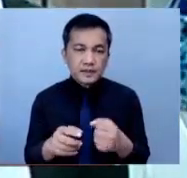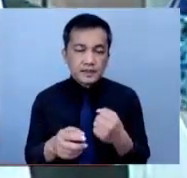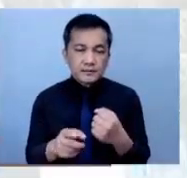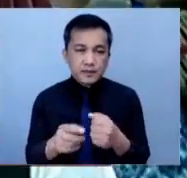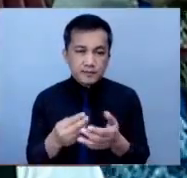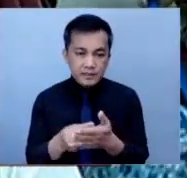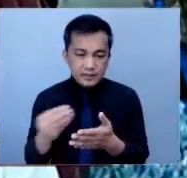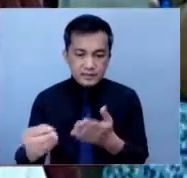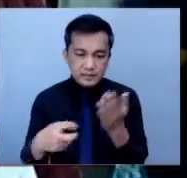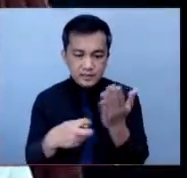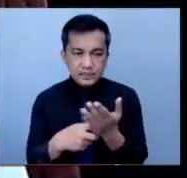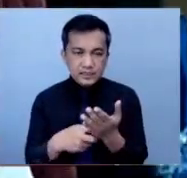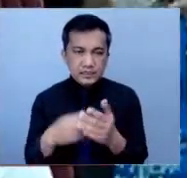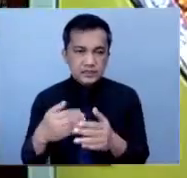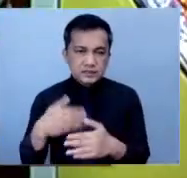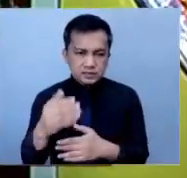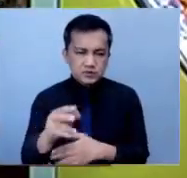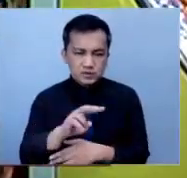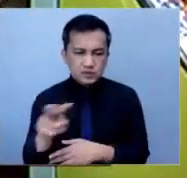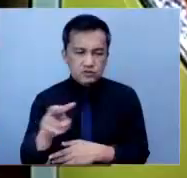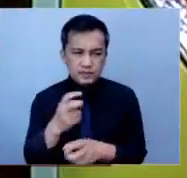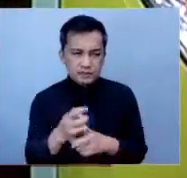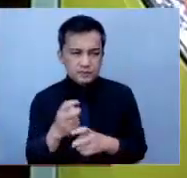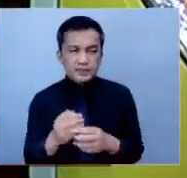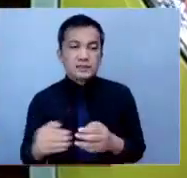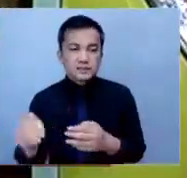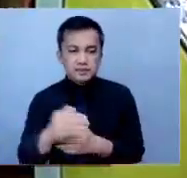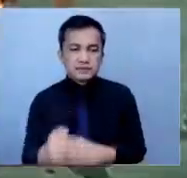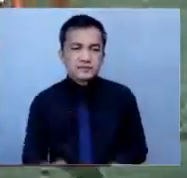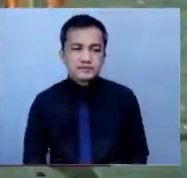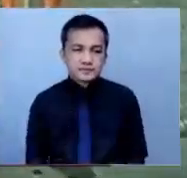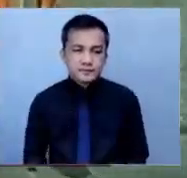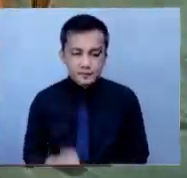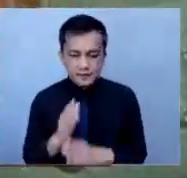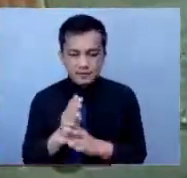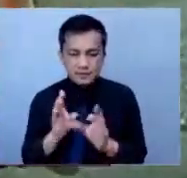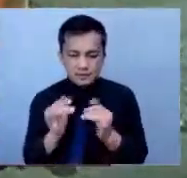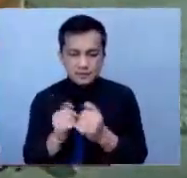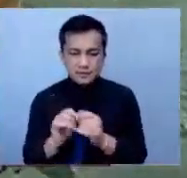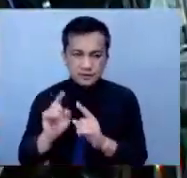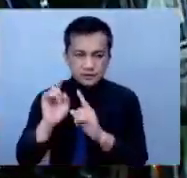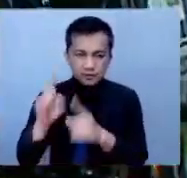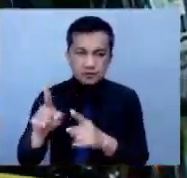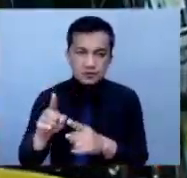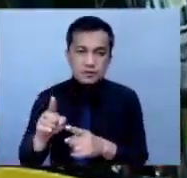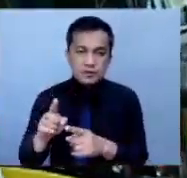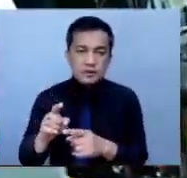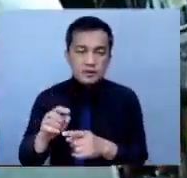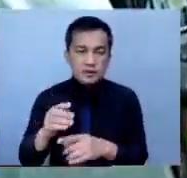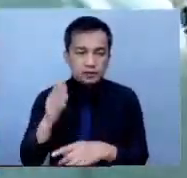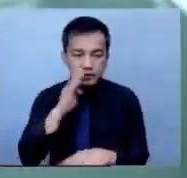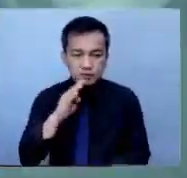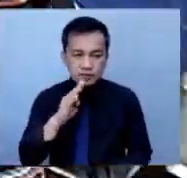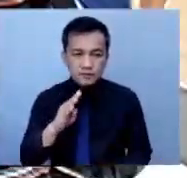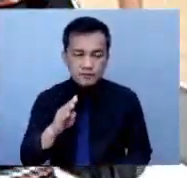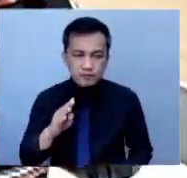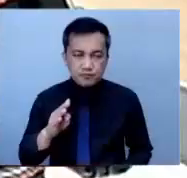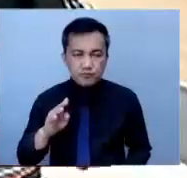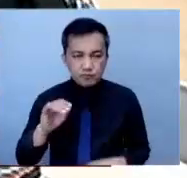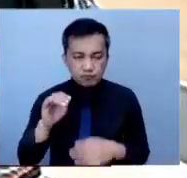mahirap na, in-advance ko na. Ilang bus company na biyaheng Bicol ang fully booked na hanggang Biyernes.